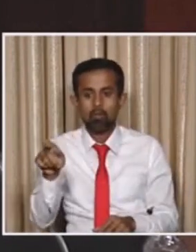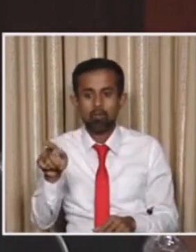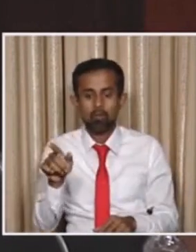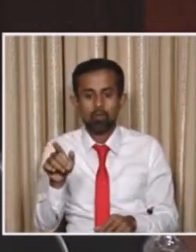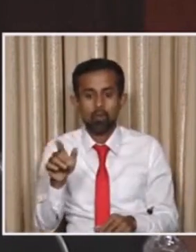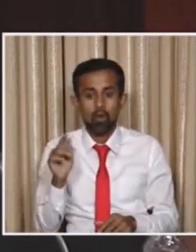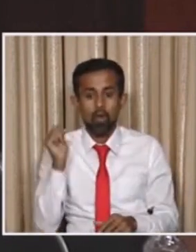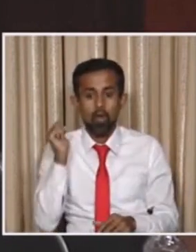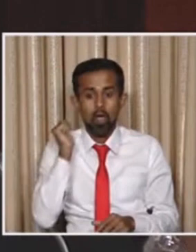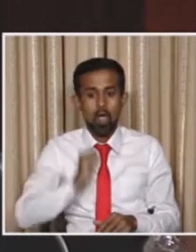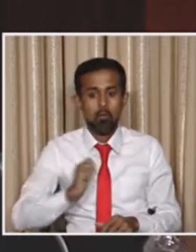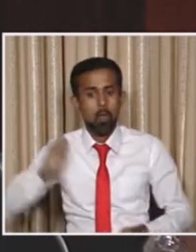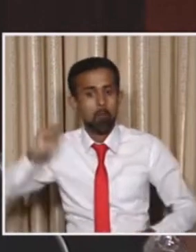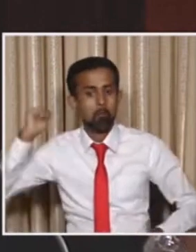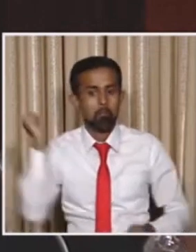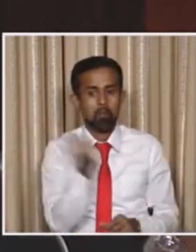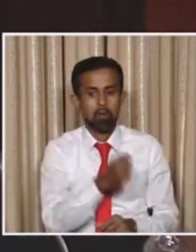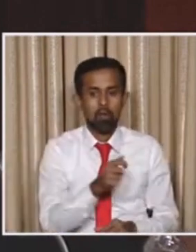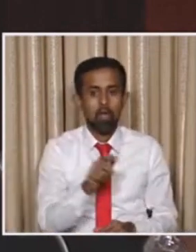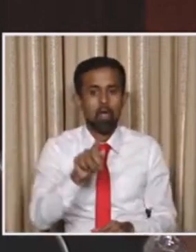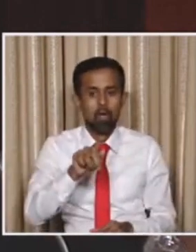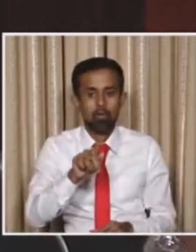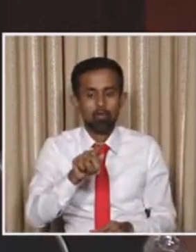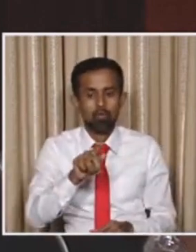එකෙන් යැව්වේ කියලා.